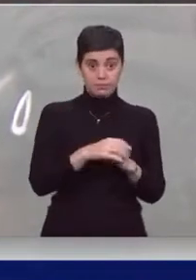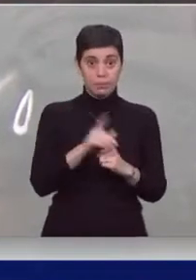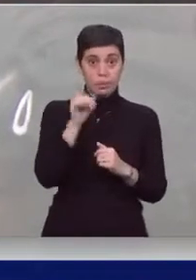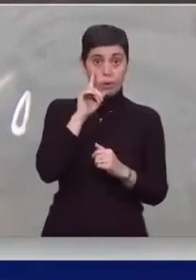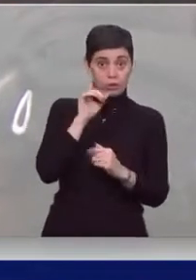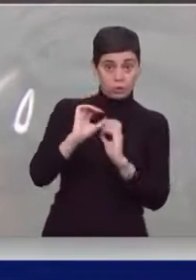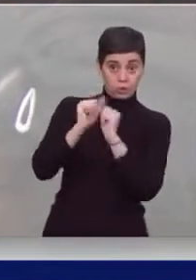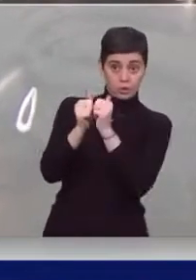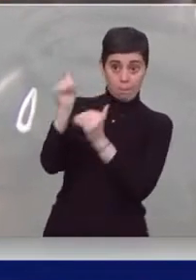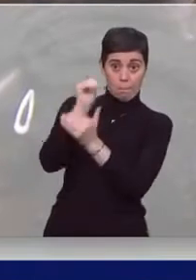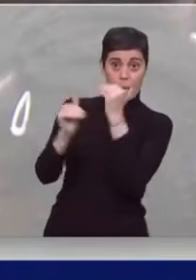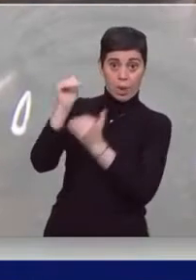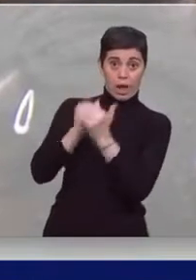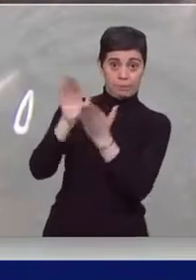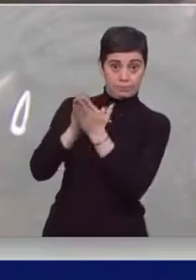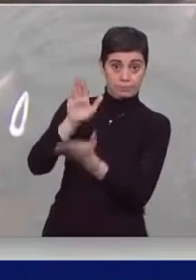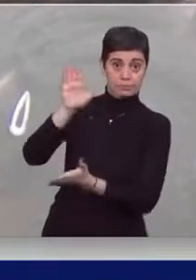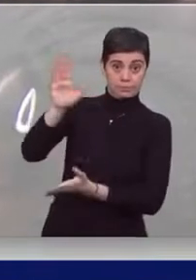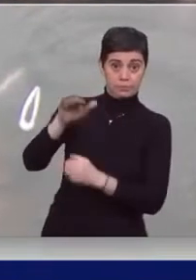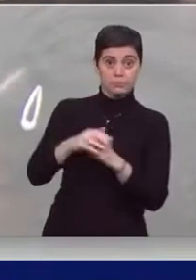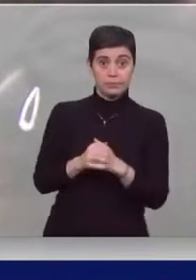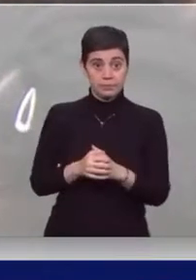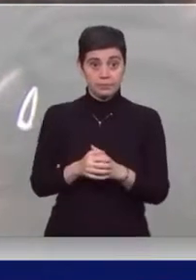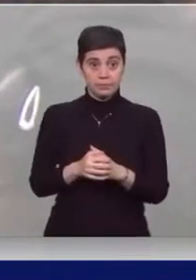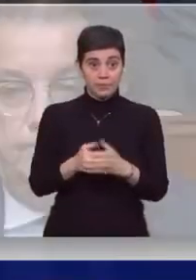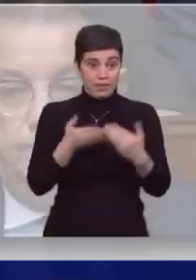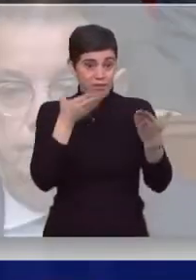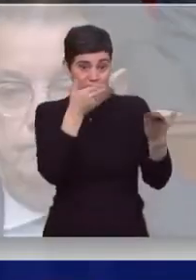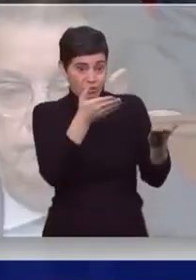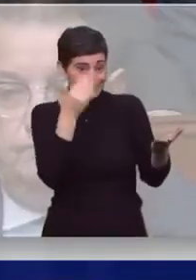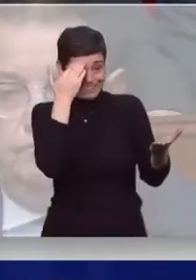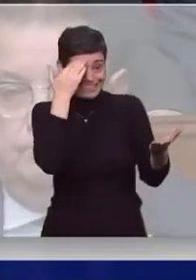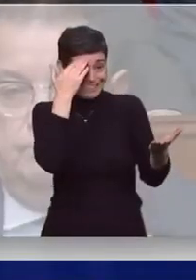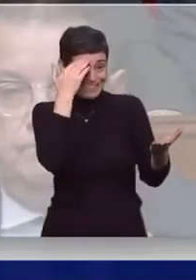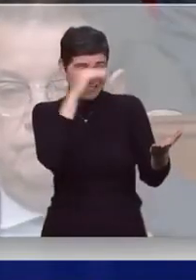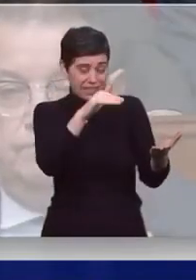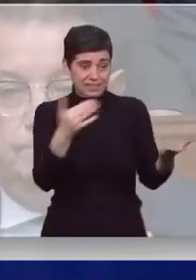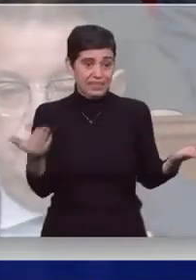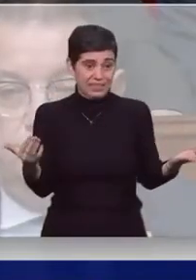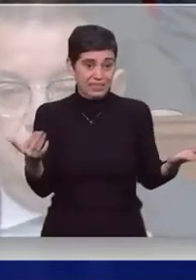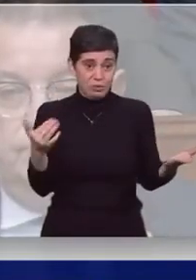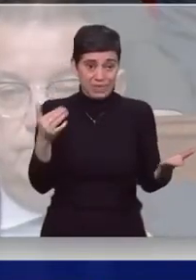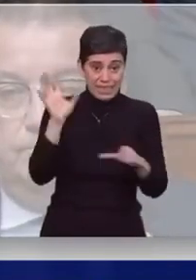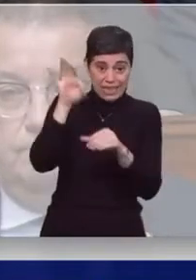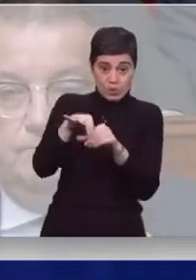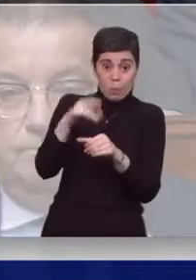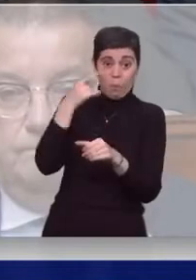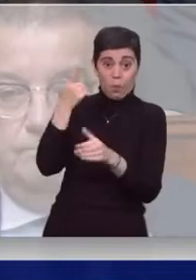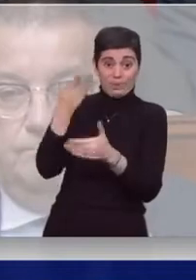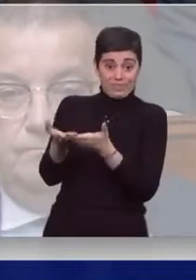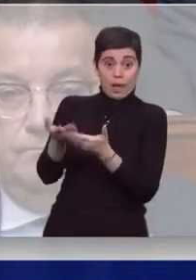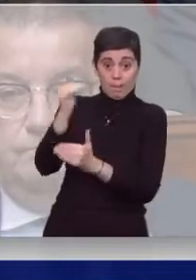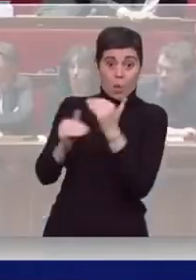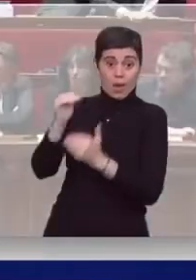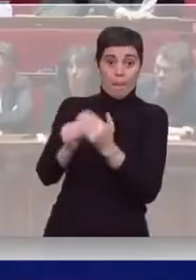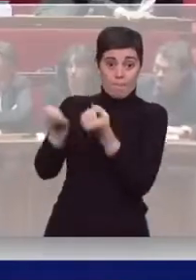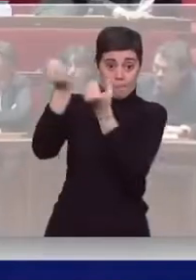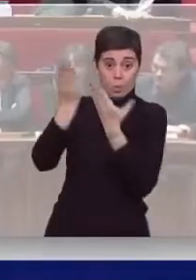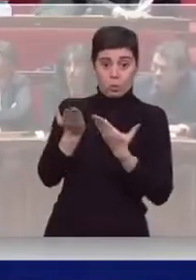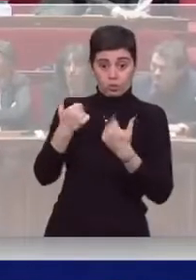République s'est engagé et sur lequel, Madame Le Pen, vous le savez, il a été élu. La seule ambition